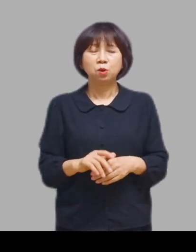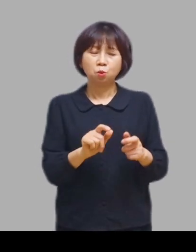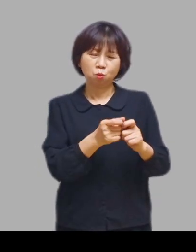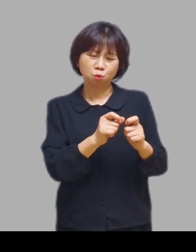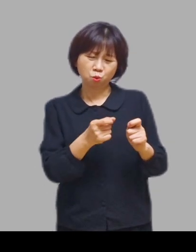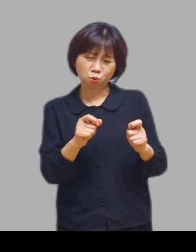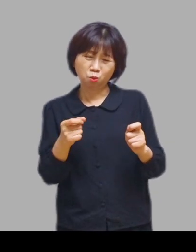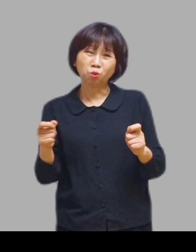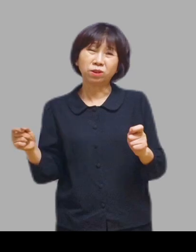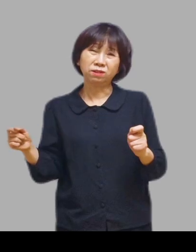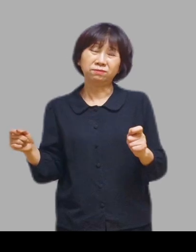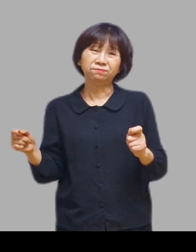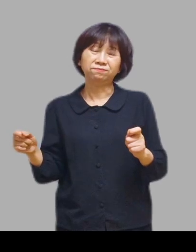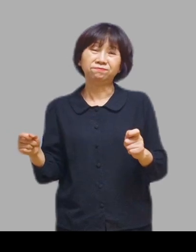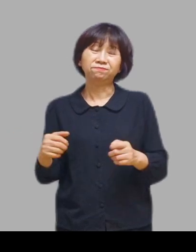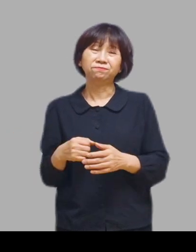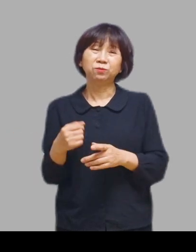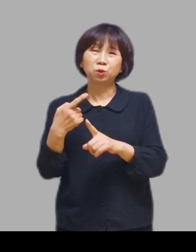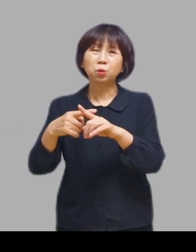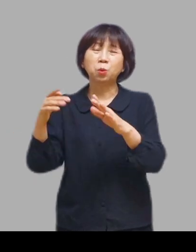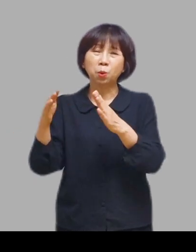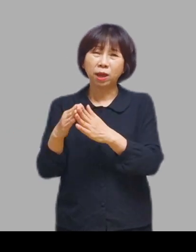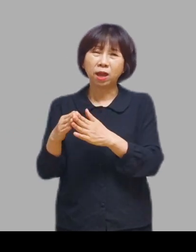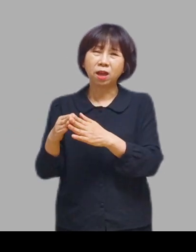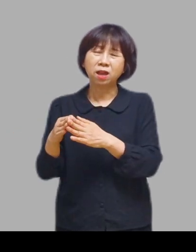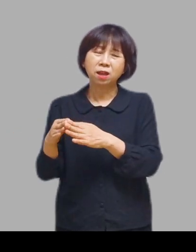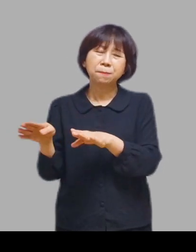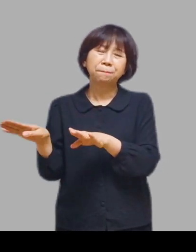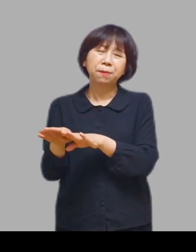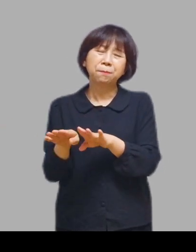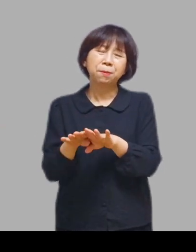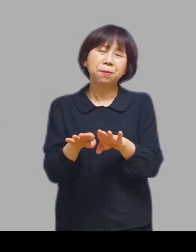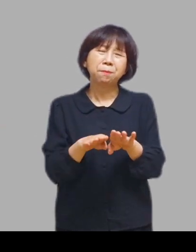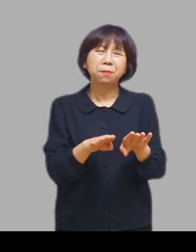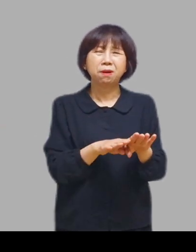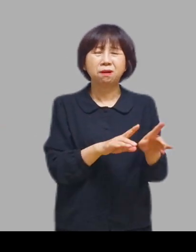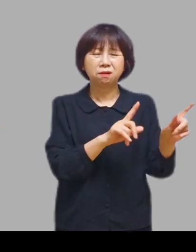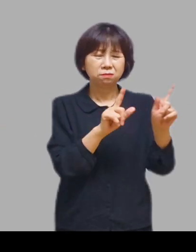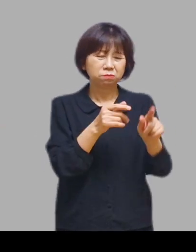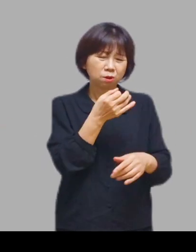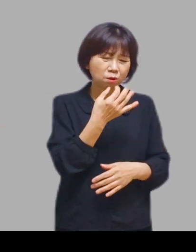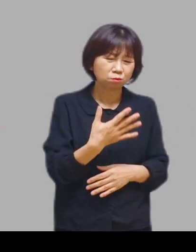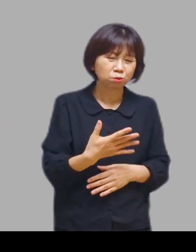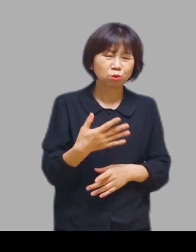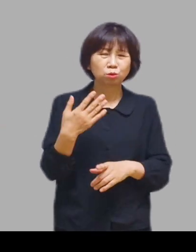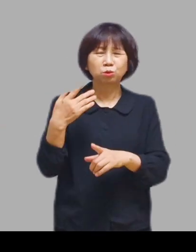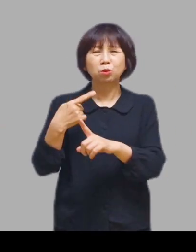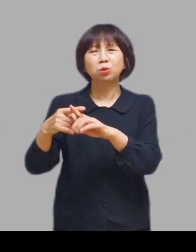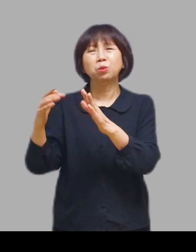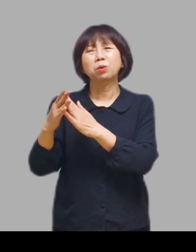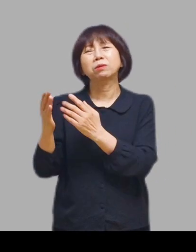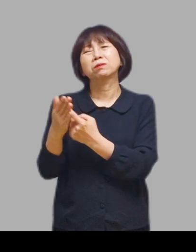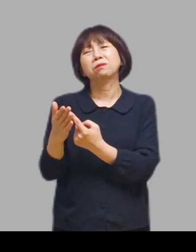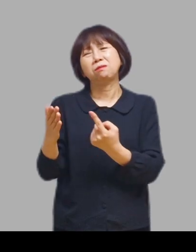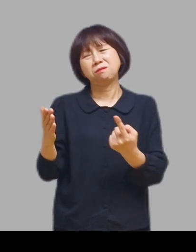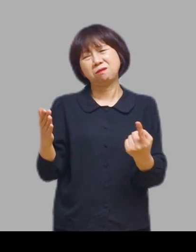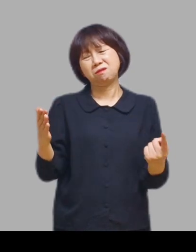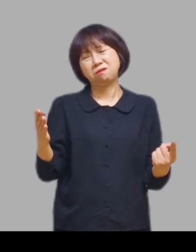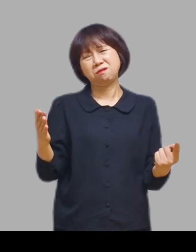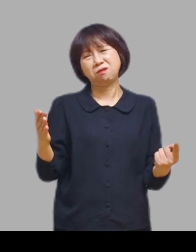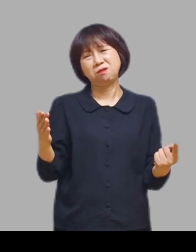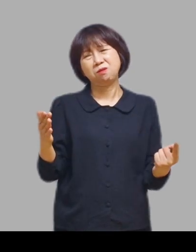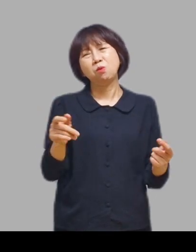오랫동안 교회를 떠난 분이 계세요. 삶이 너무 힘들어서 교회를 멀리하게 된 것